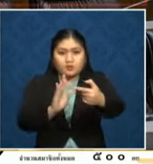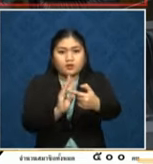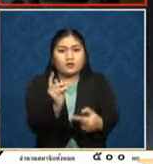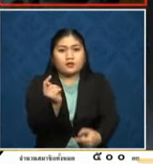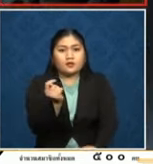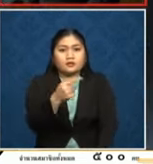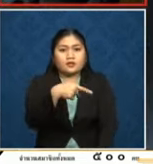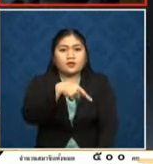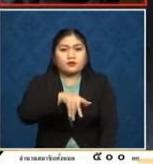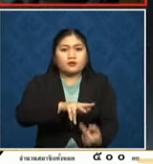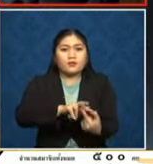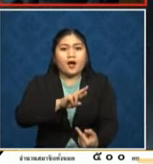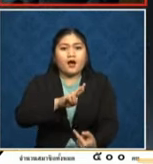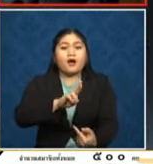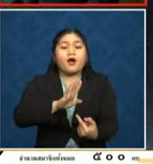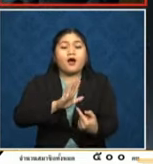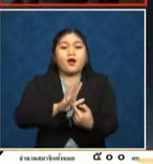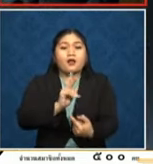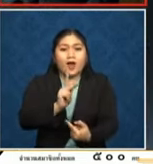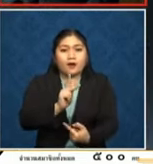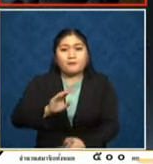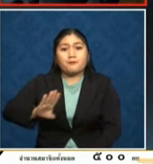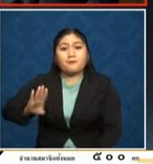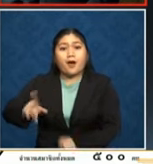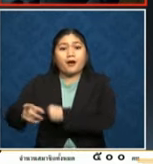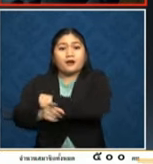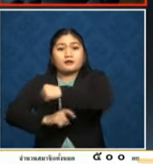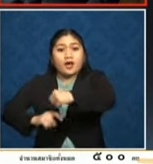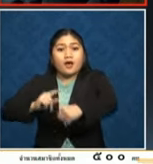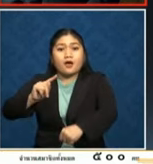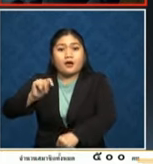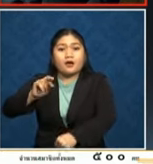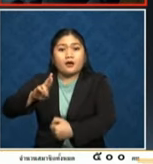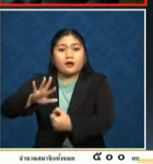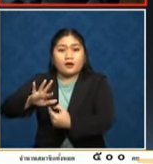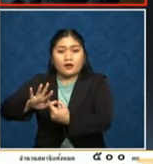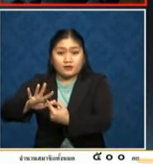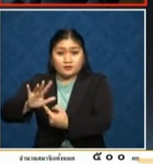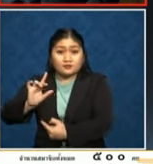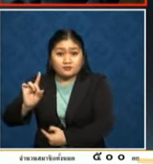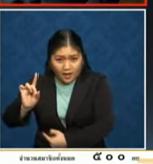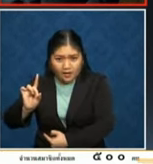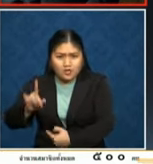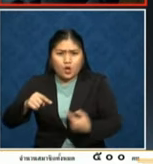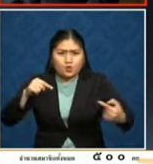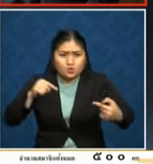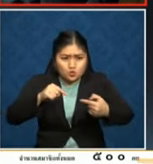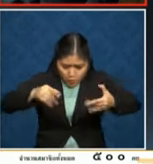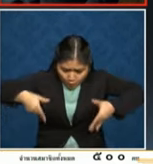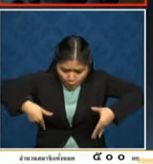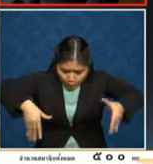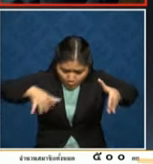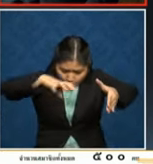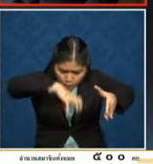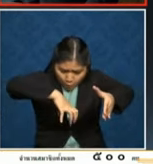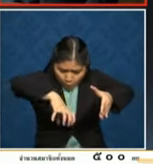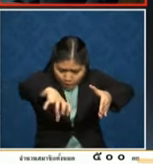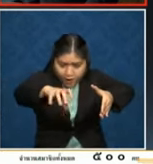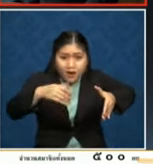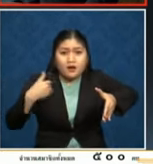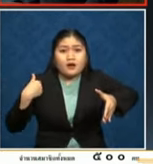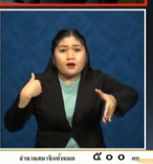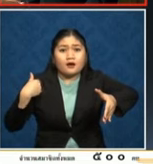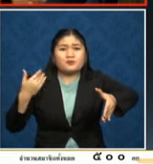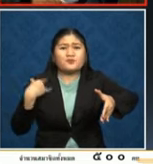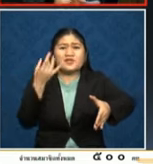นบางนาตราดและการจัดภูมิทัศน์เกาะกลางถนนสิ่งที่เกิดขึ้นและปร